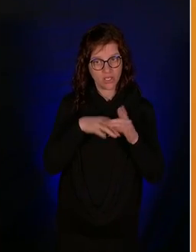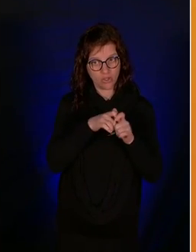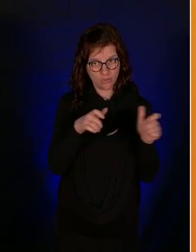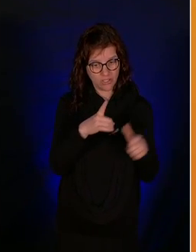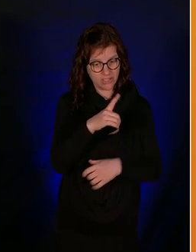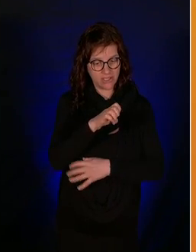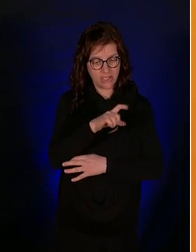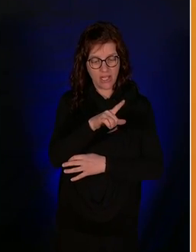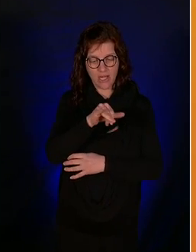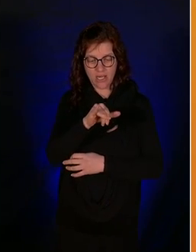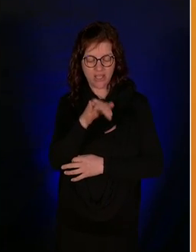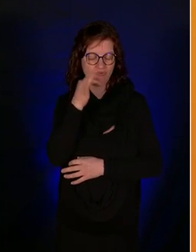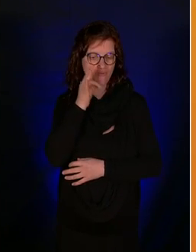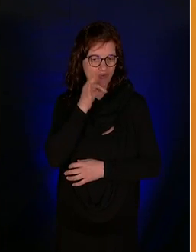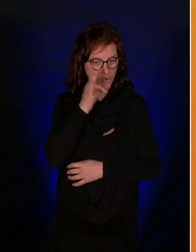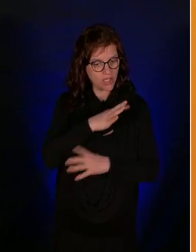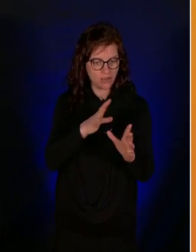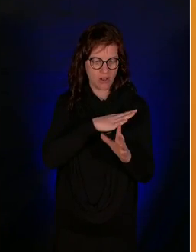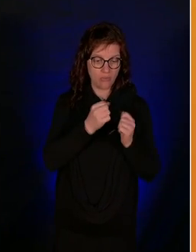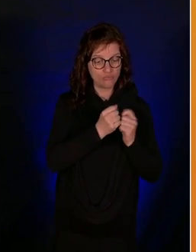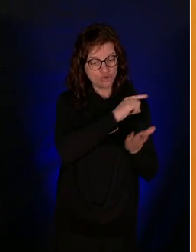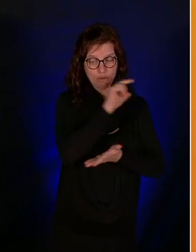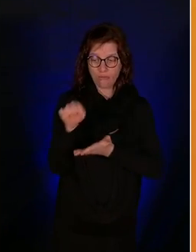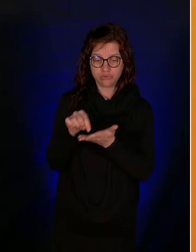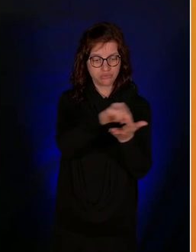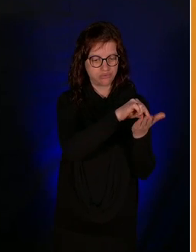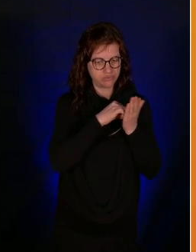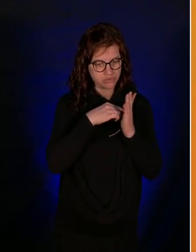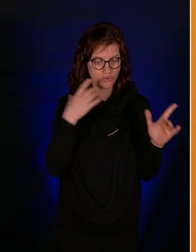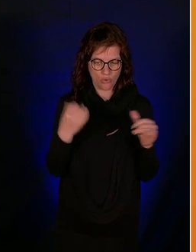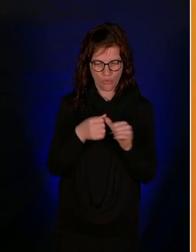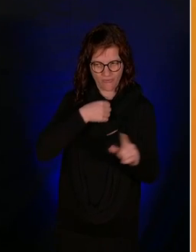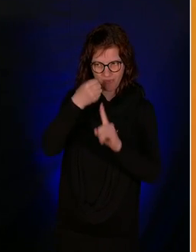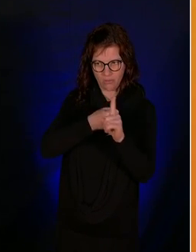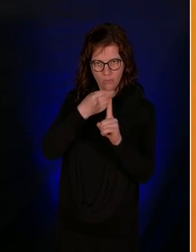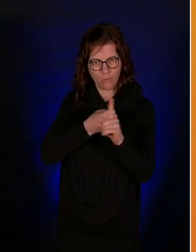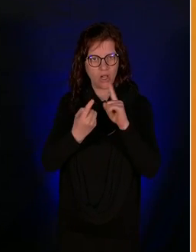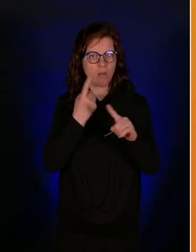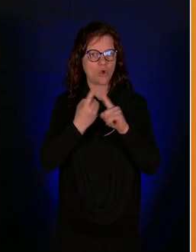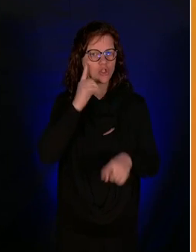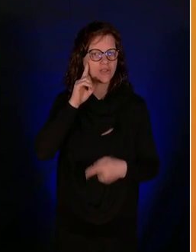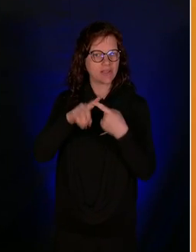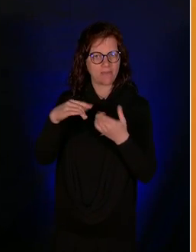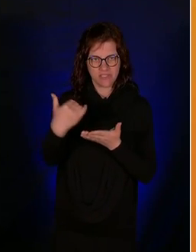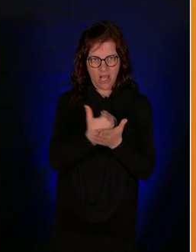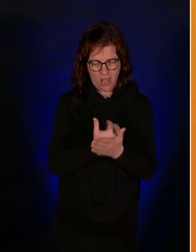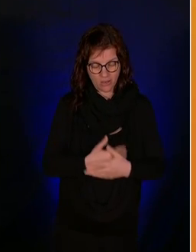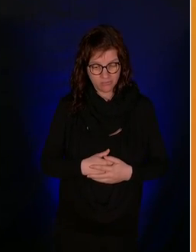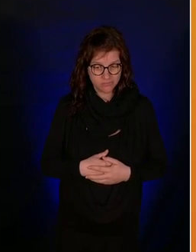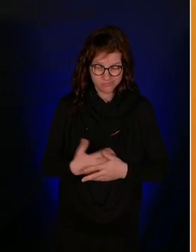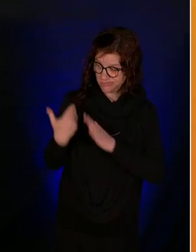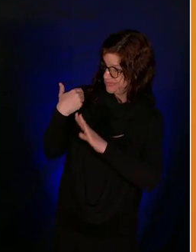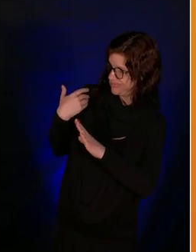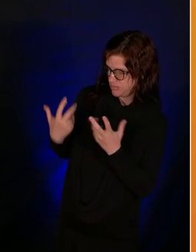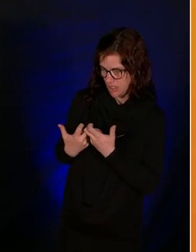Fruits, qui compte plusieurs sites, nous menons des luttes vigoureuses sur les salaires, notamment dans les dernières